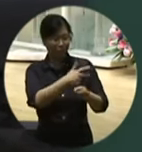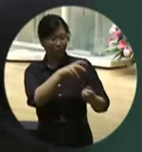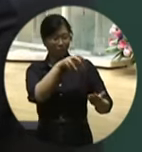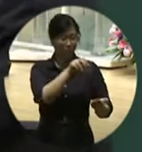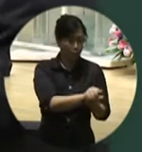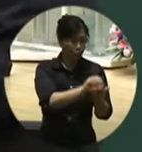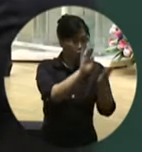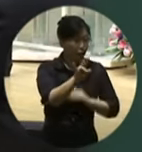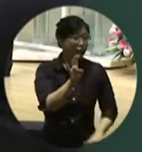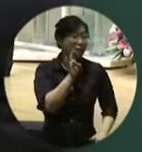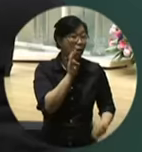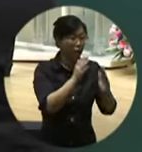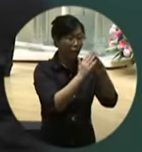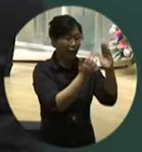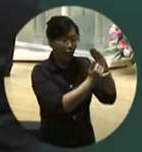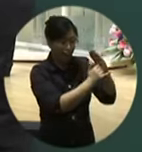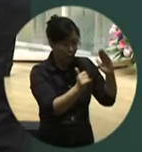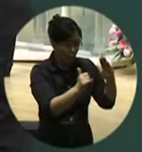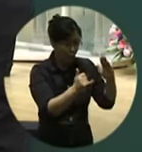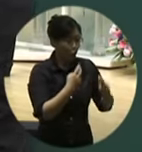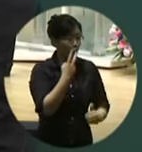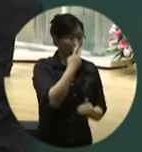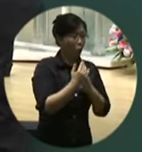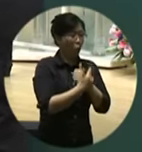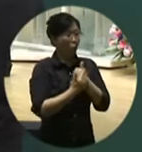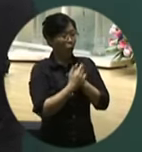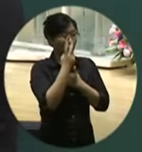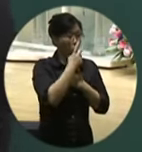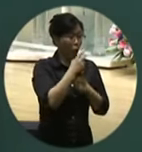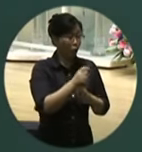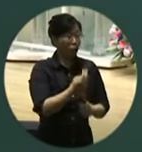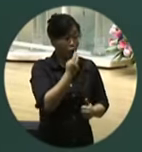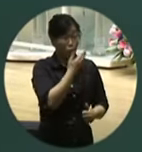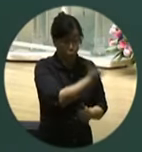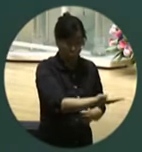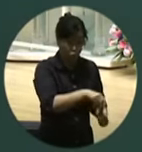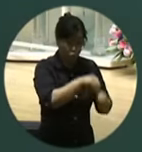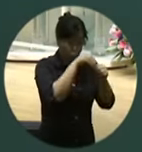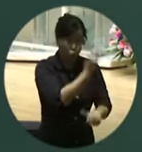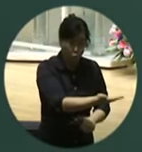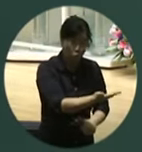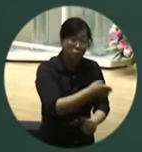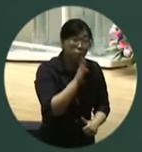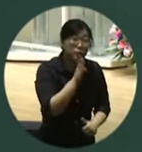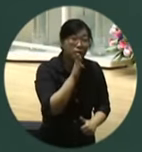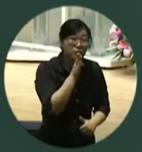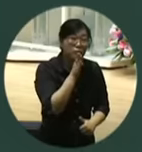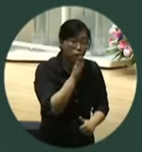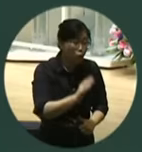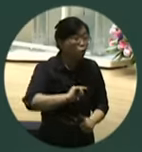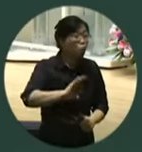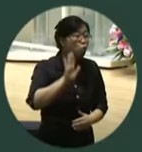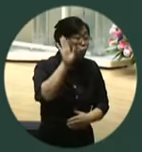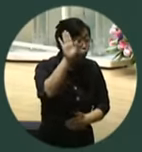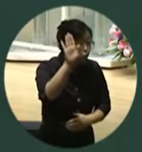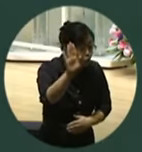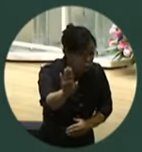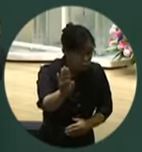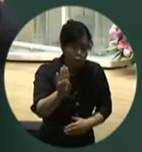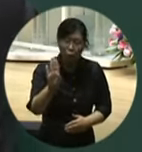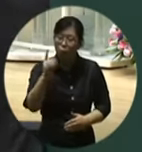아시다시피 살몬과 결혼하여 보아스를 낳았습니다. As you know very well, she married Salmon and gave birth